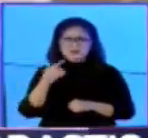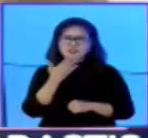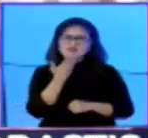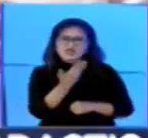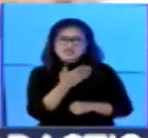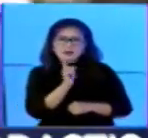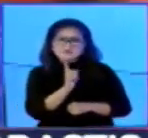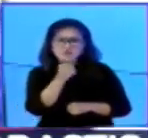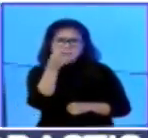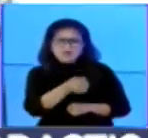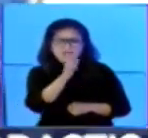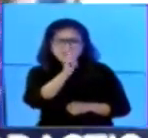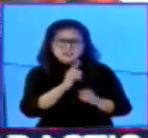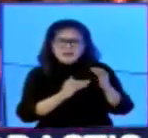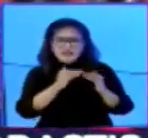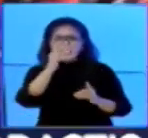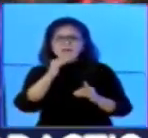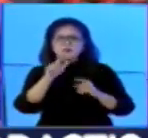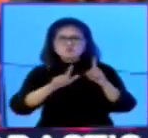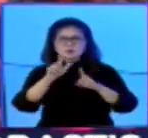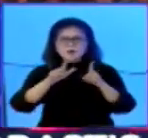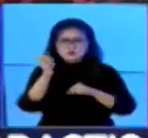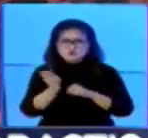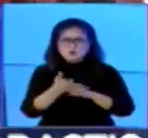tagihan listriknya yang melonjak hingga Rp17.000.000.